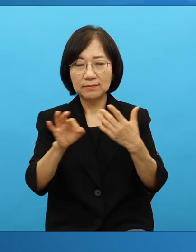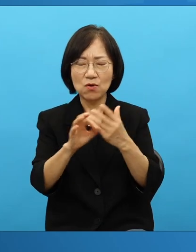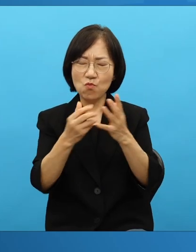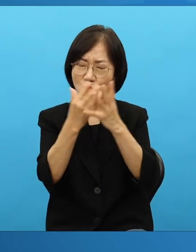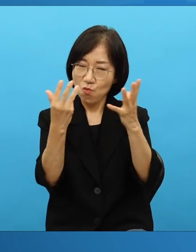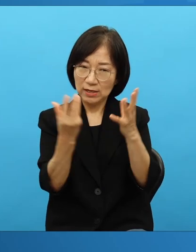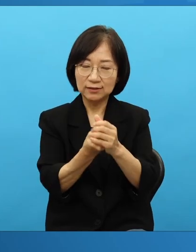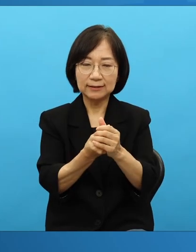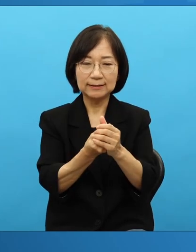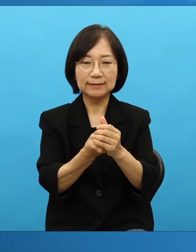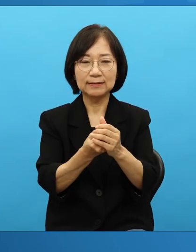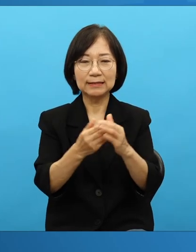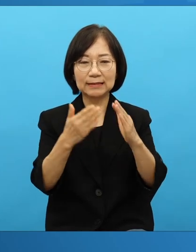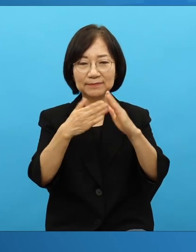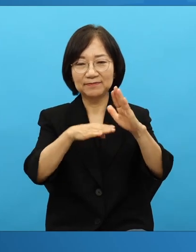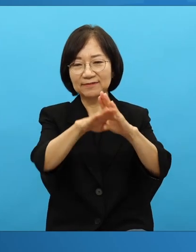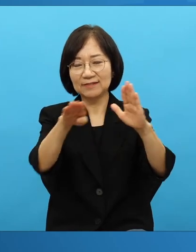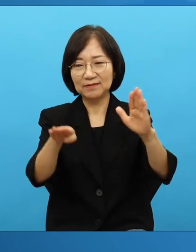본증인이에요.